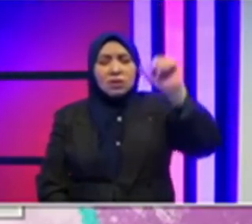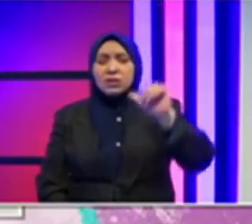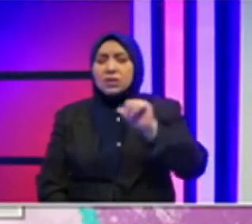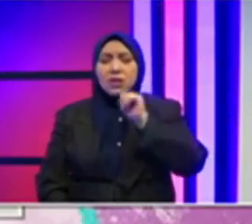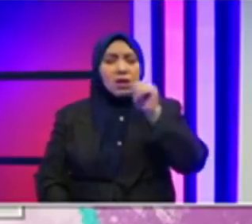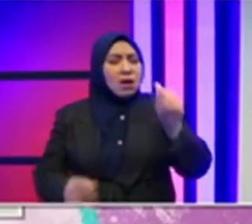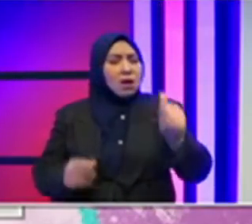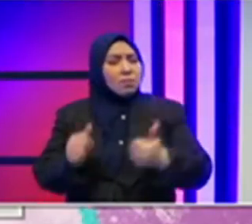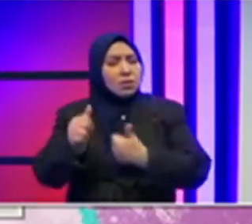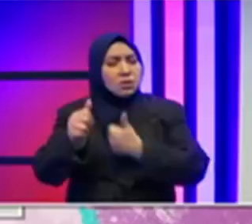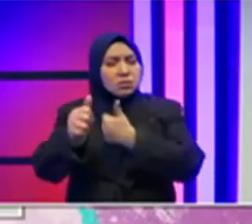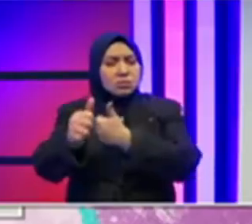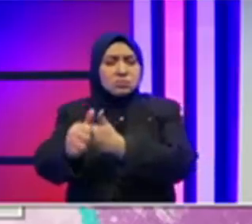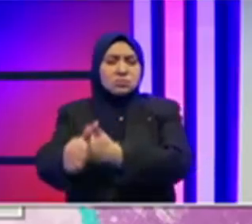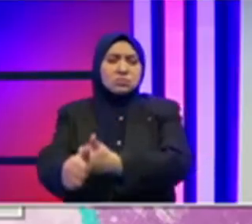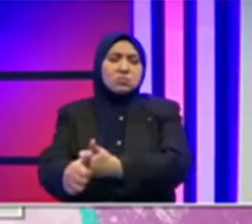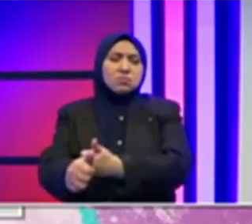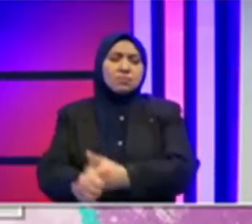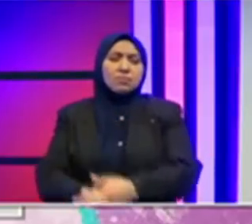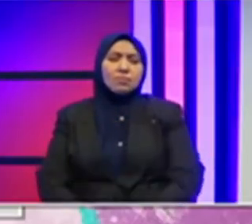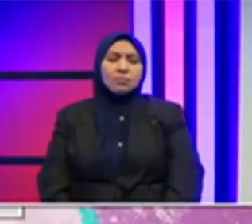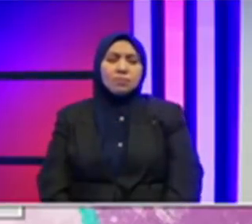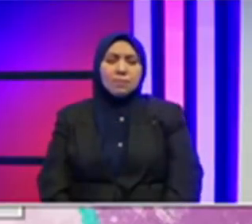ولا هدى